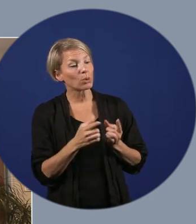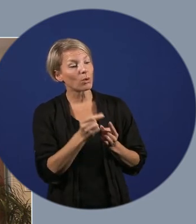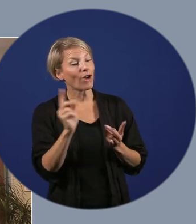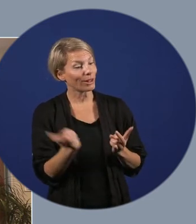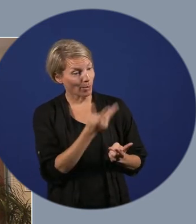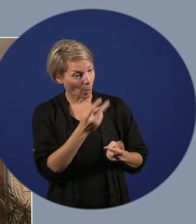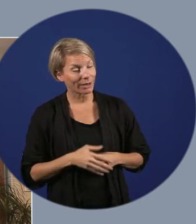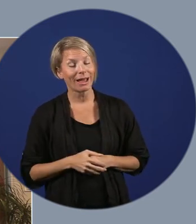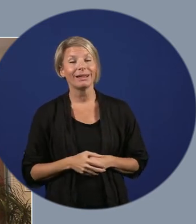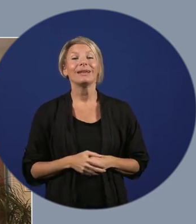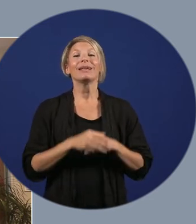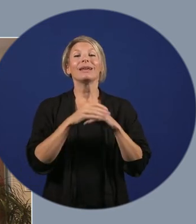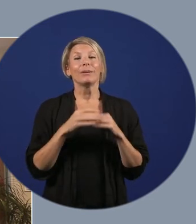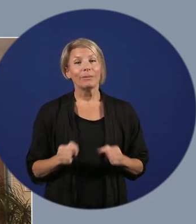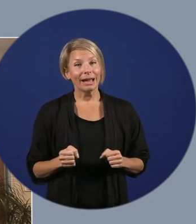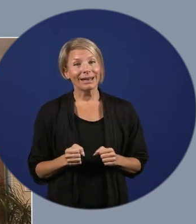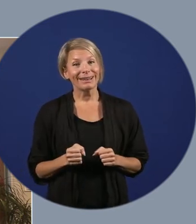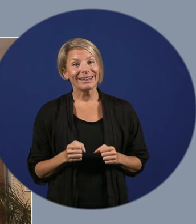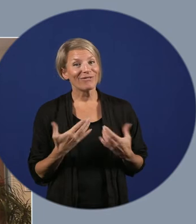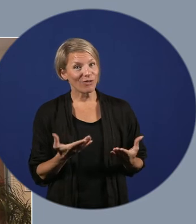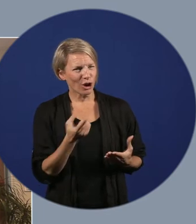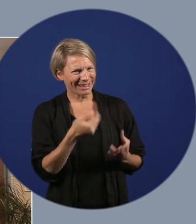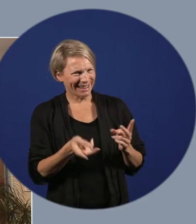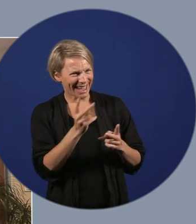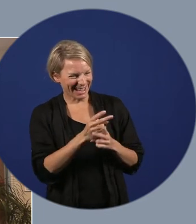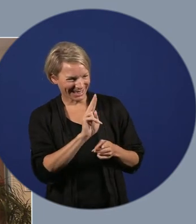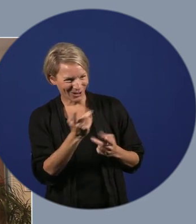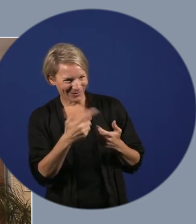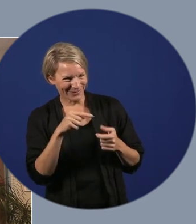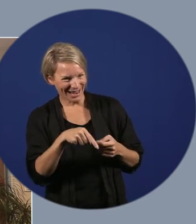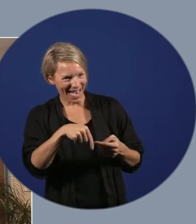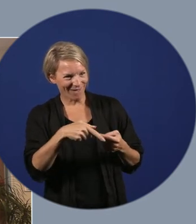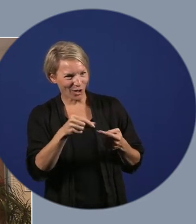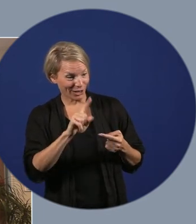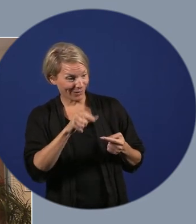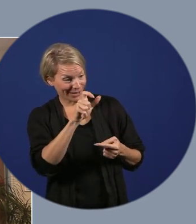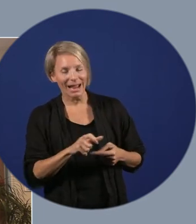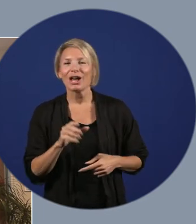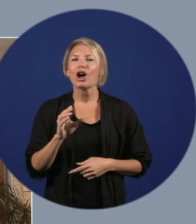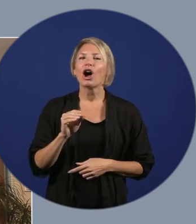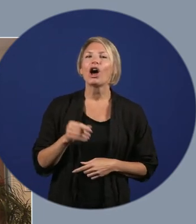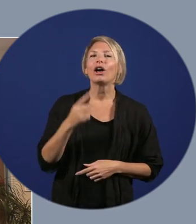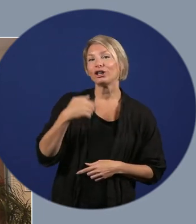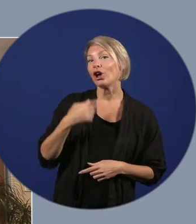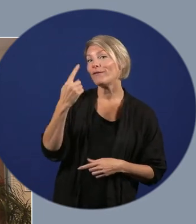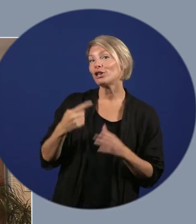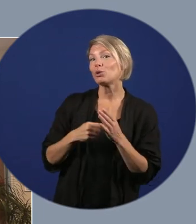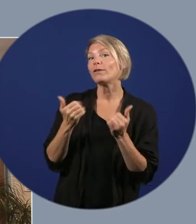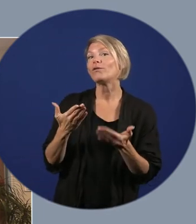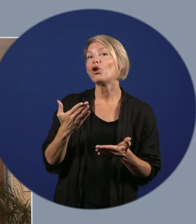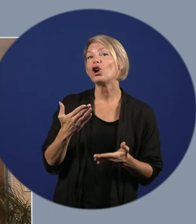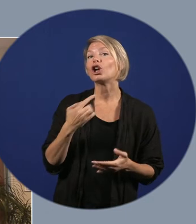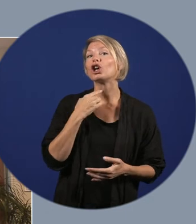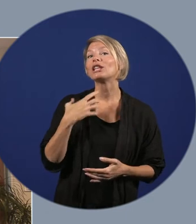två. Men det var ju lite extra med det här valet för din del. Kan du berätta? Jag är ju också förstagångsväljare. Så att det var